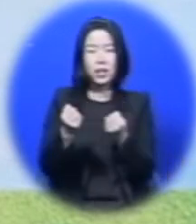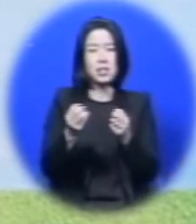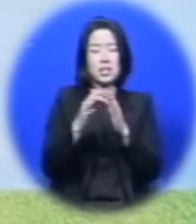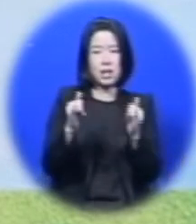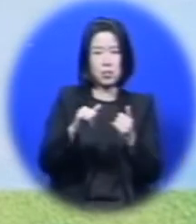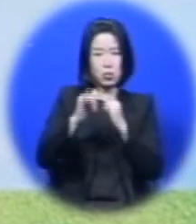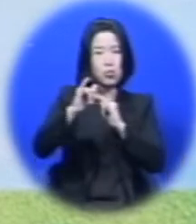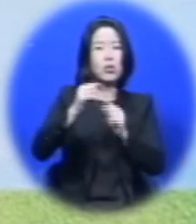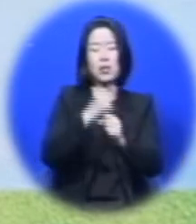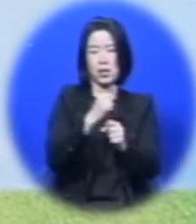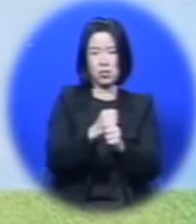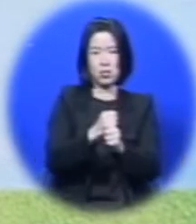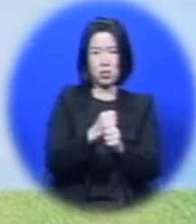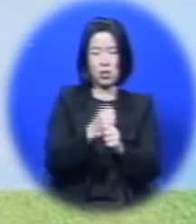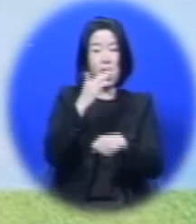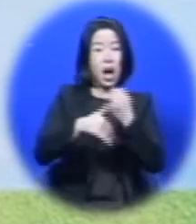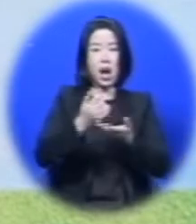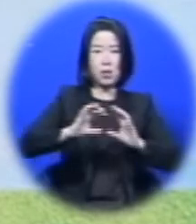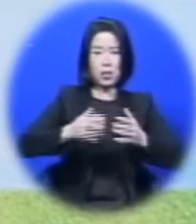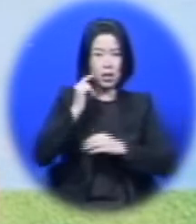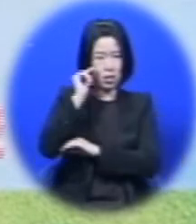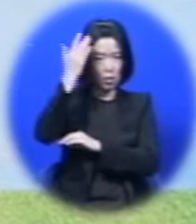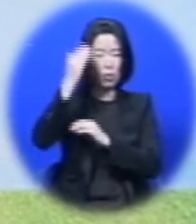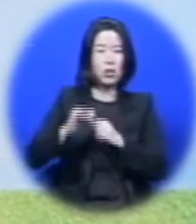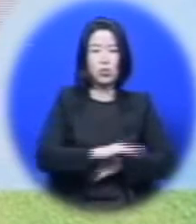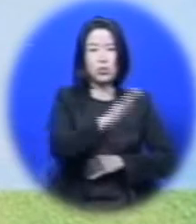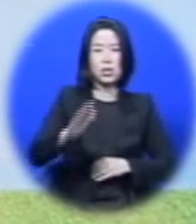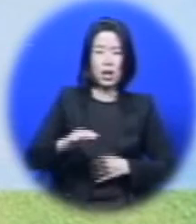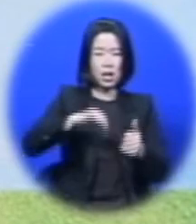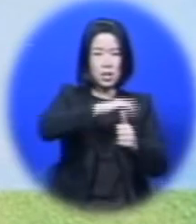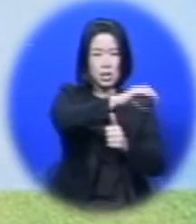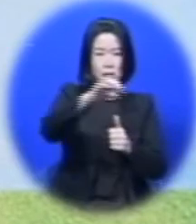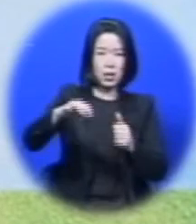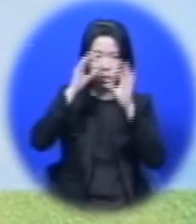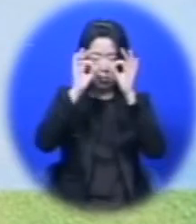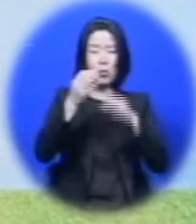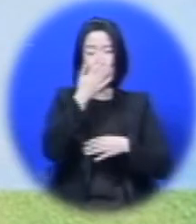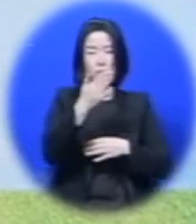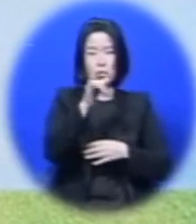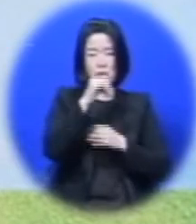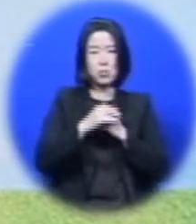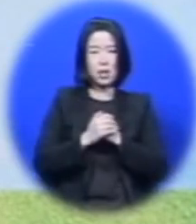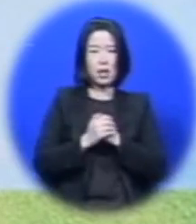하나님의 나라의 영광을 우리가 사방에서 보게 됩니다.